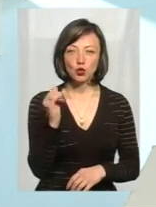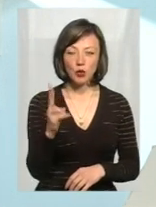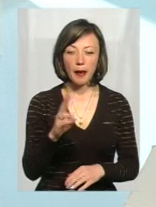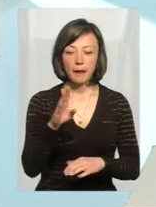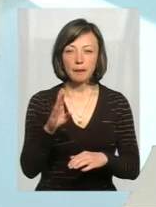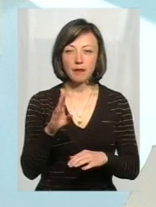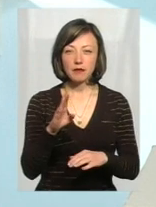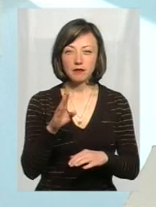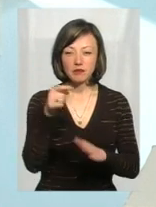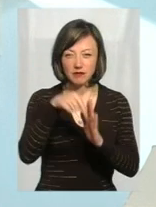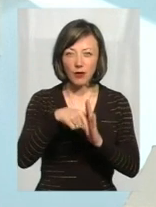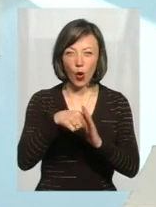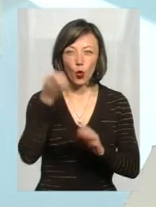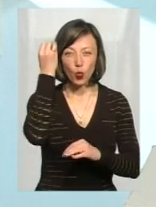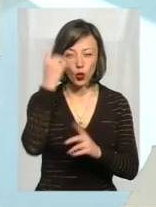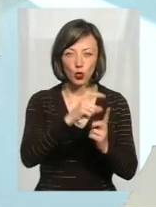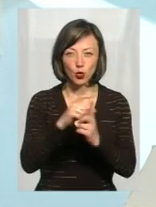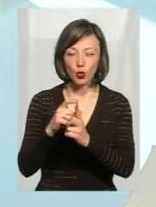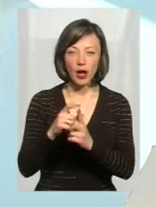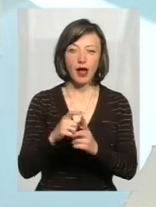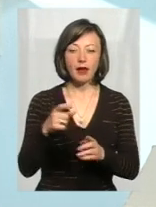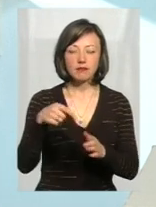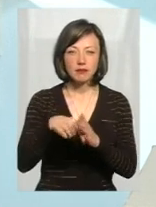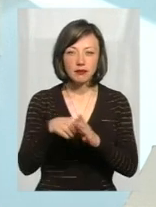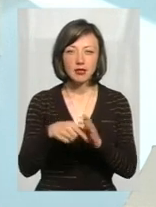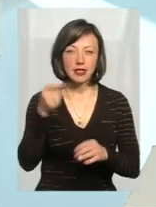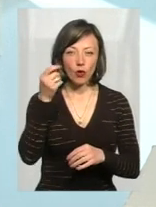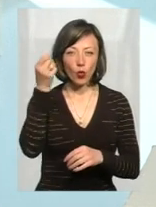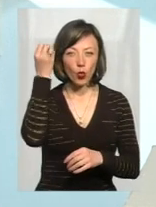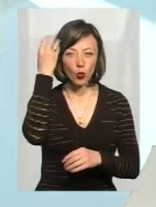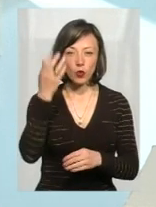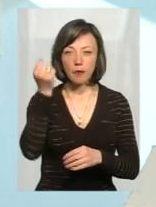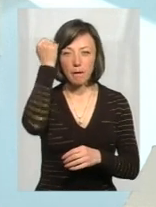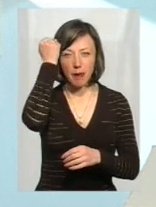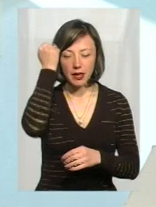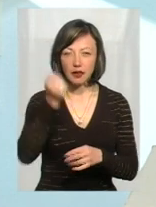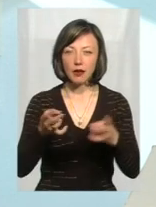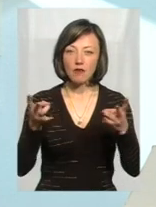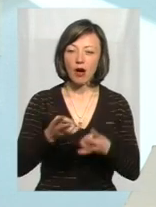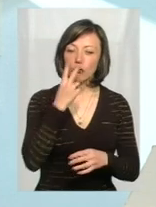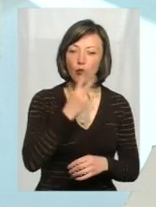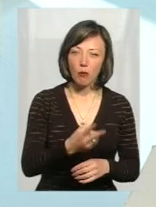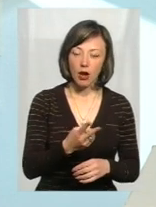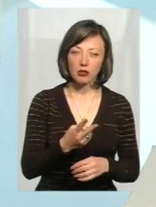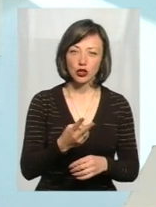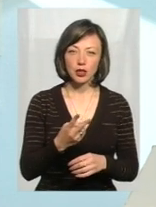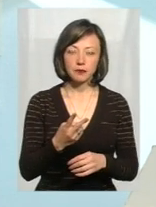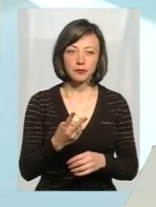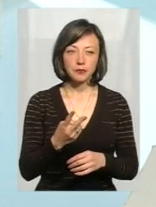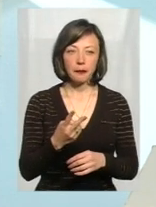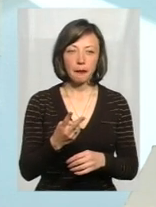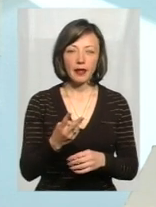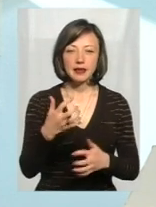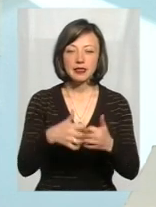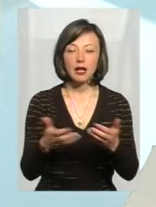під культурними цінностями, пам'ятками, які варто побачити,